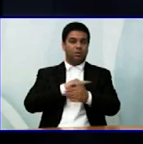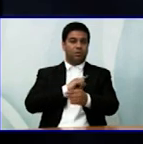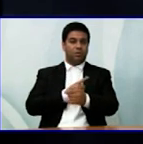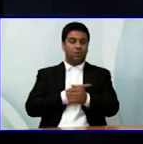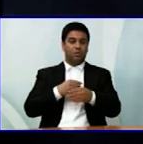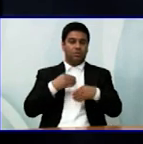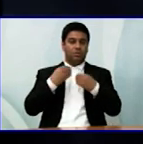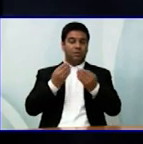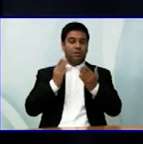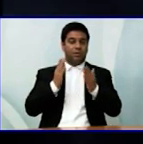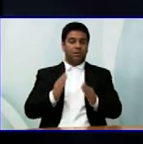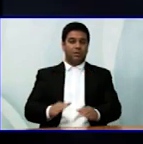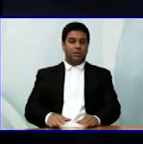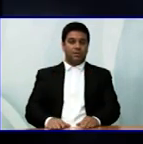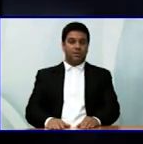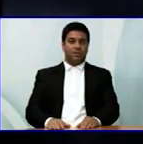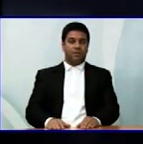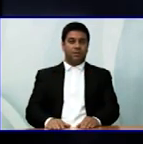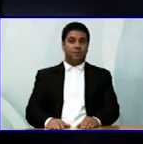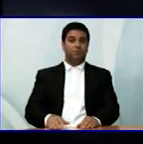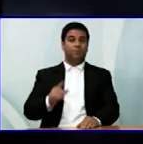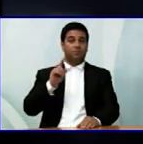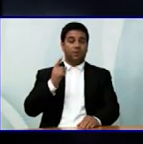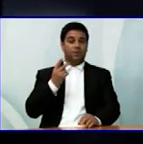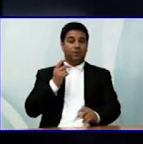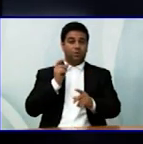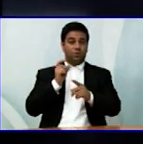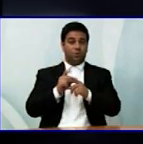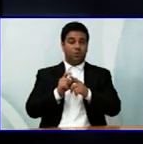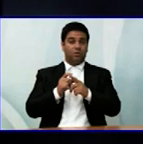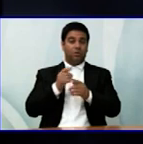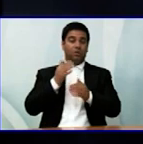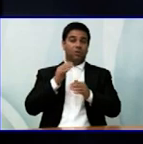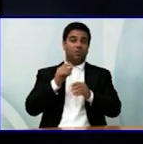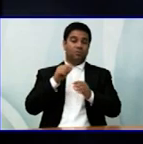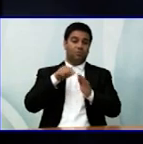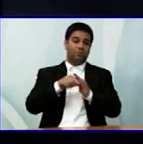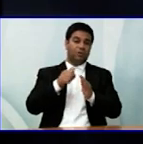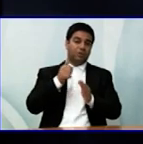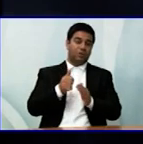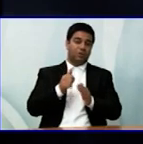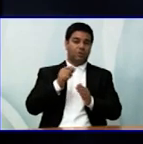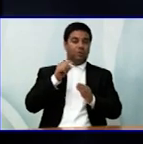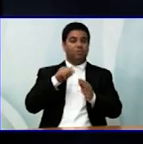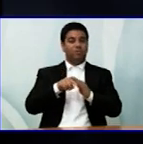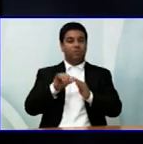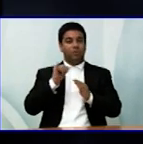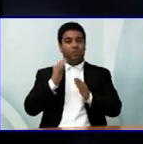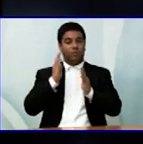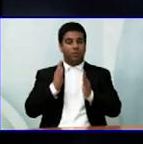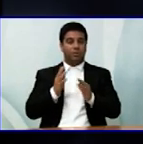quvvat bag'ishlaydi. Chunki so'z xoh yaxshi, xoh yomon